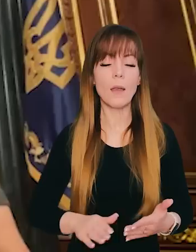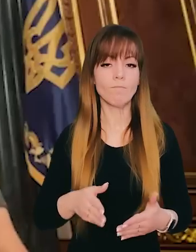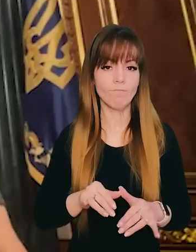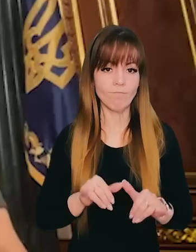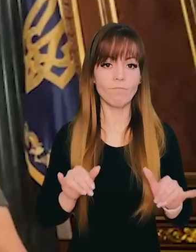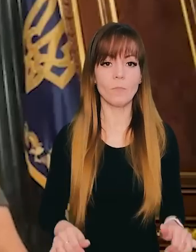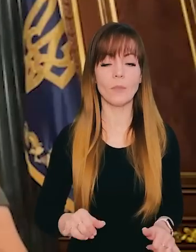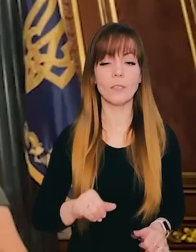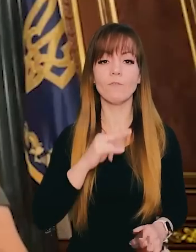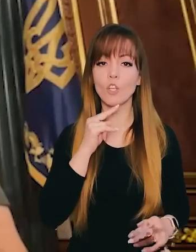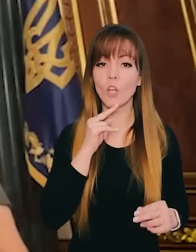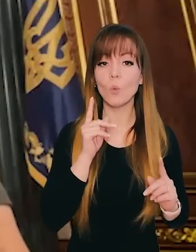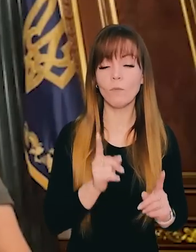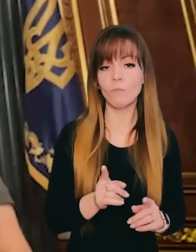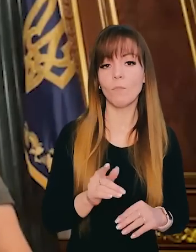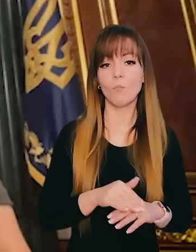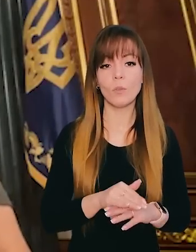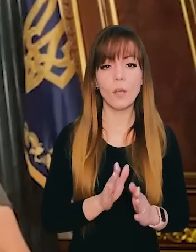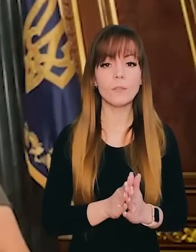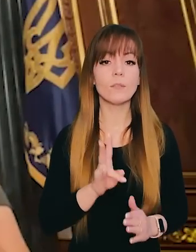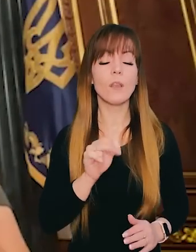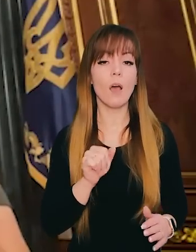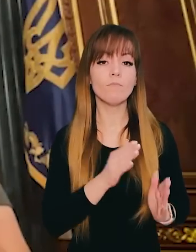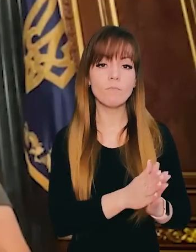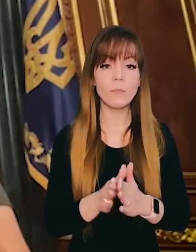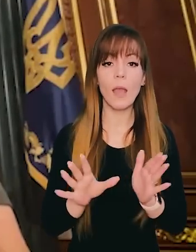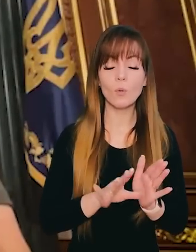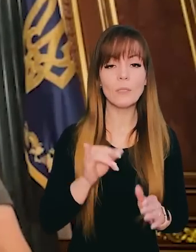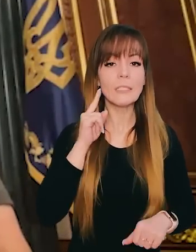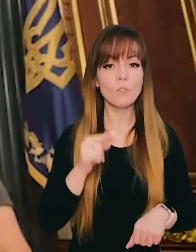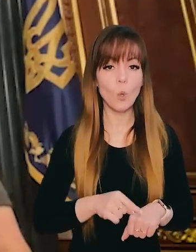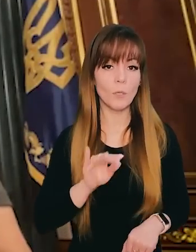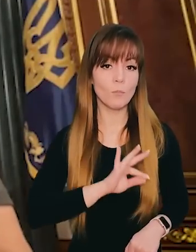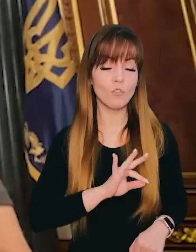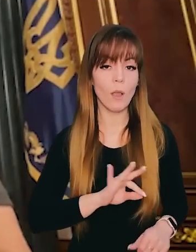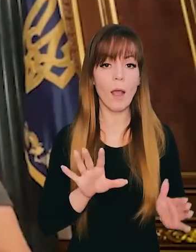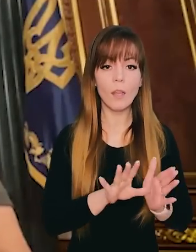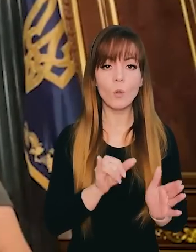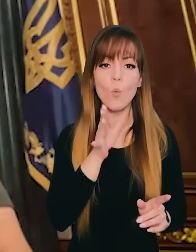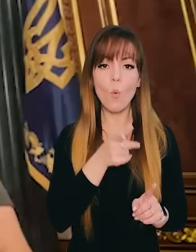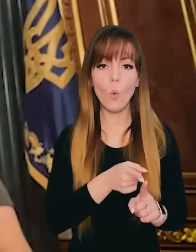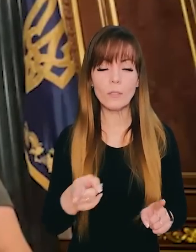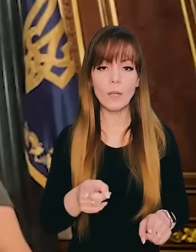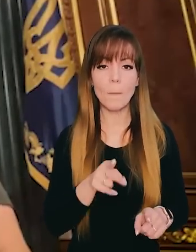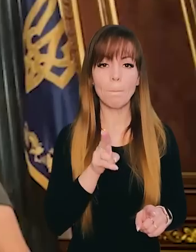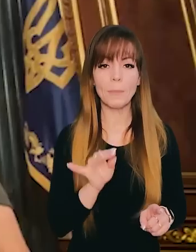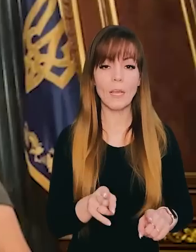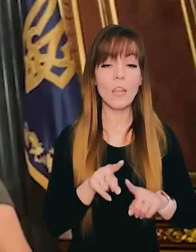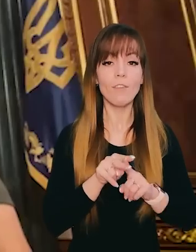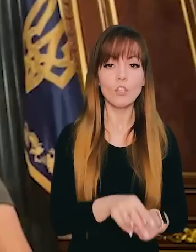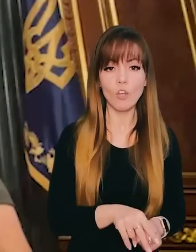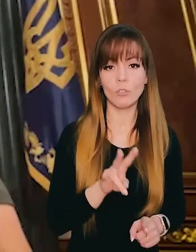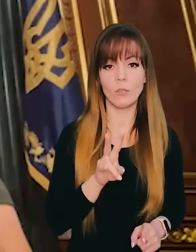і надалі максимальним зважайте будь ласка на прохання Енергетиків і свідомо споживайте електрику у години пікового